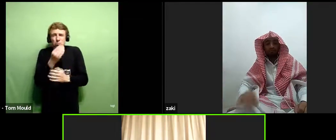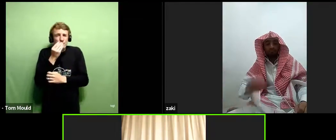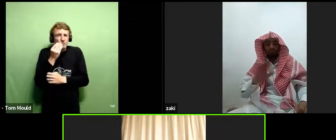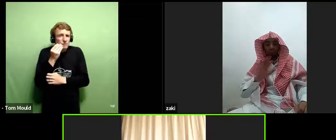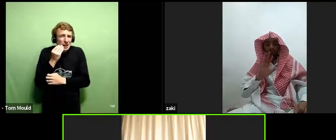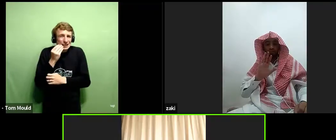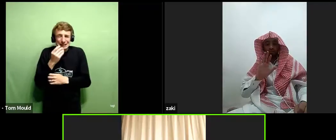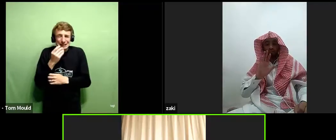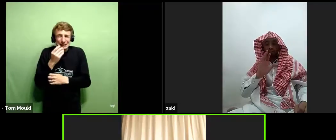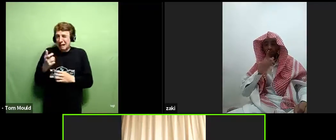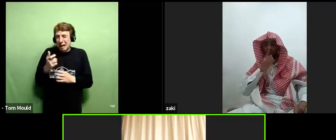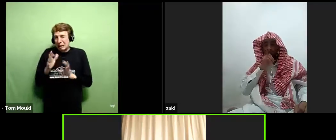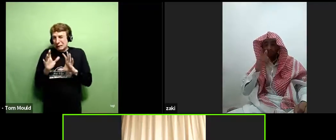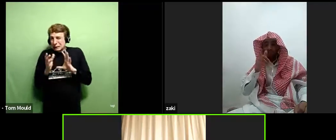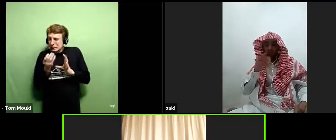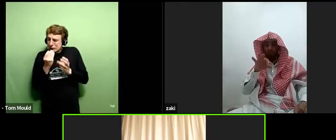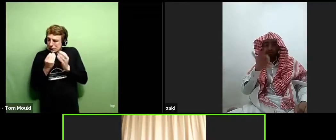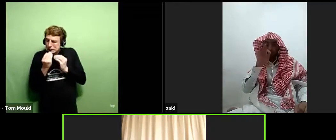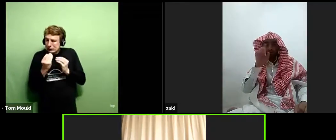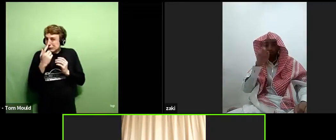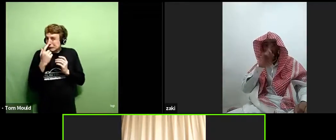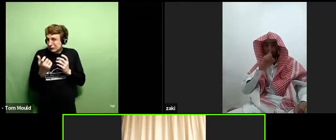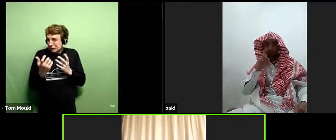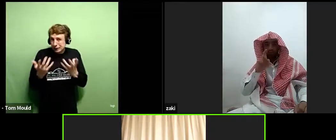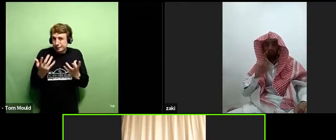An akh yas'al yaqul بالنسبة للأطفال